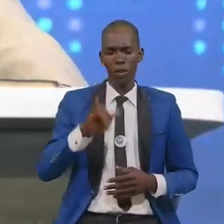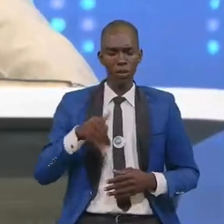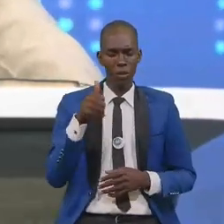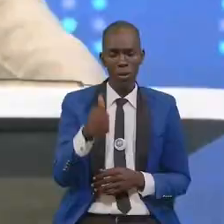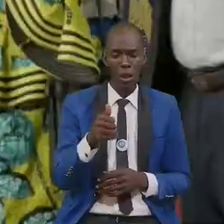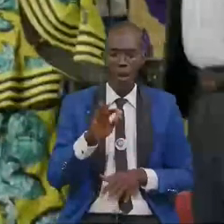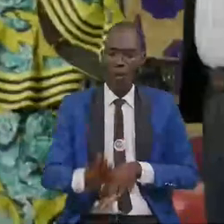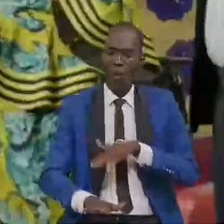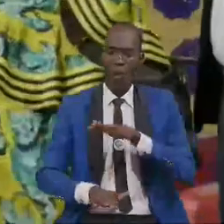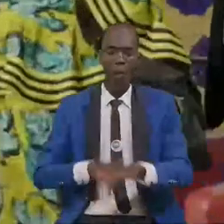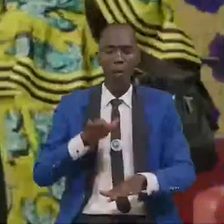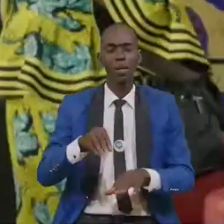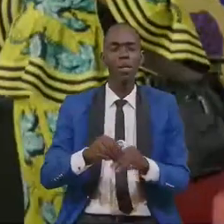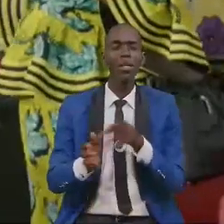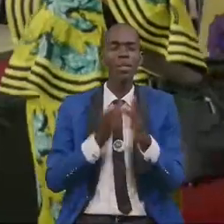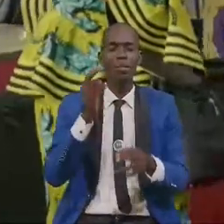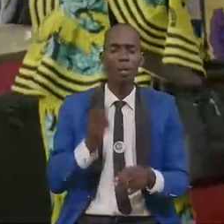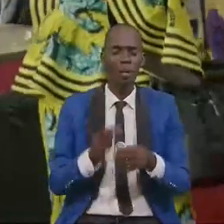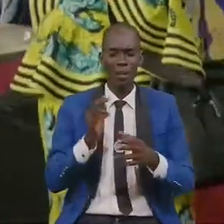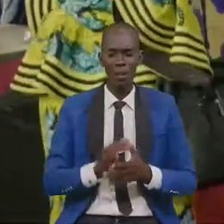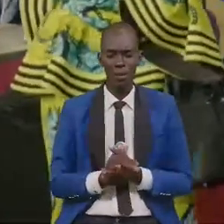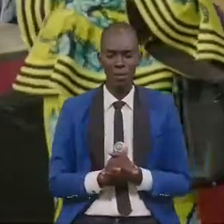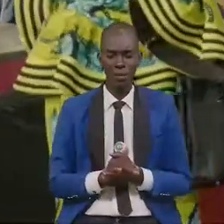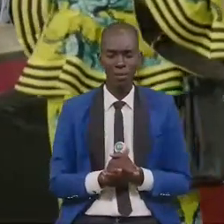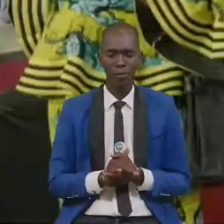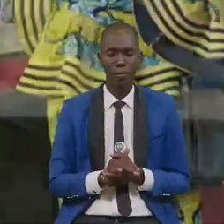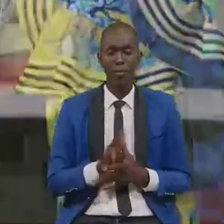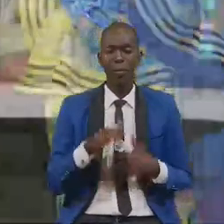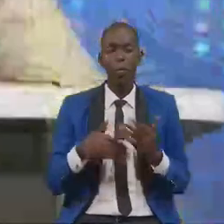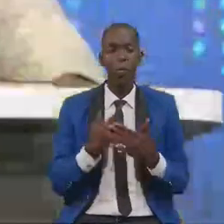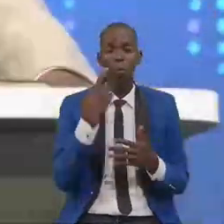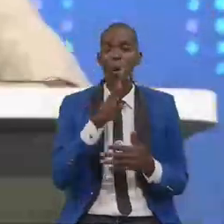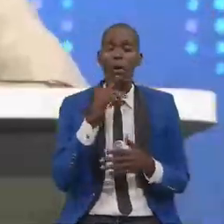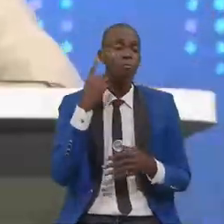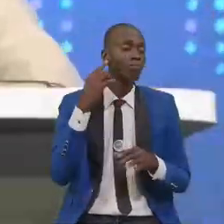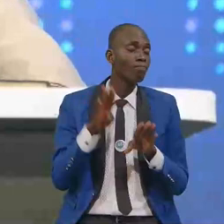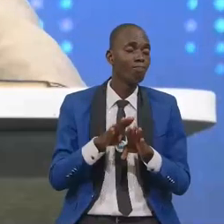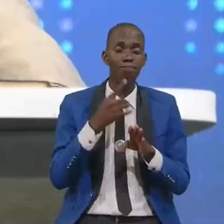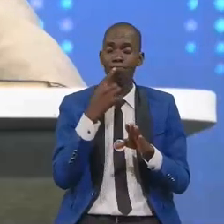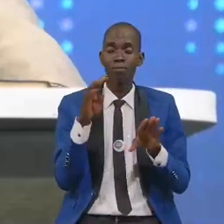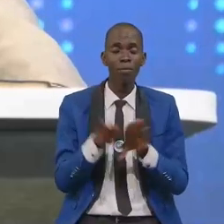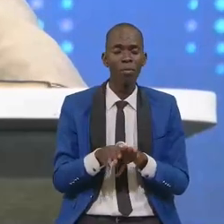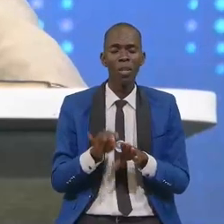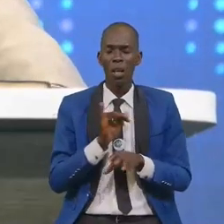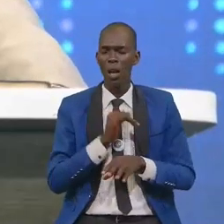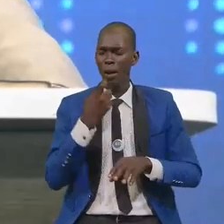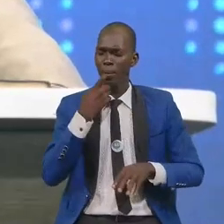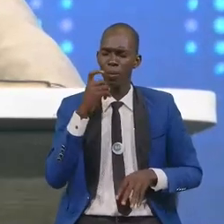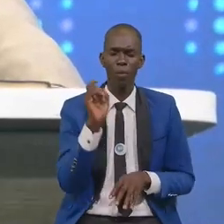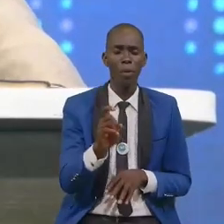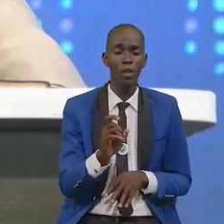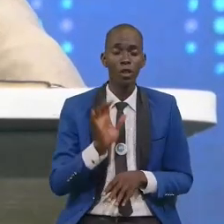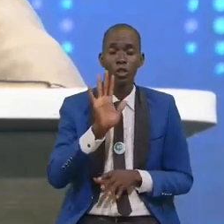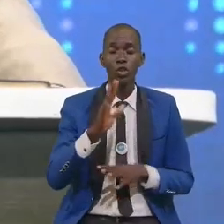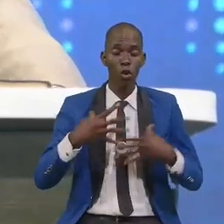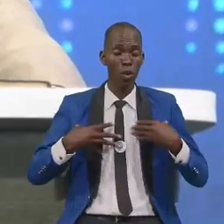au nom de Jésus ceux qui sont sous les je commence votre